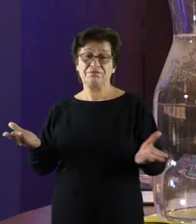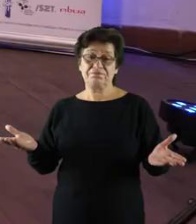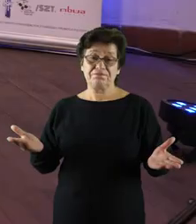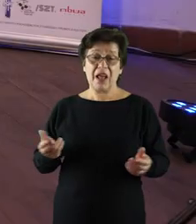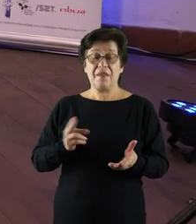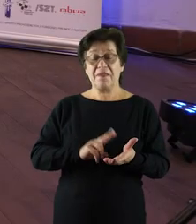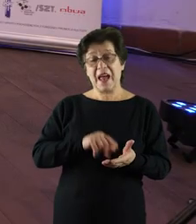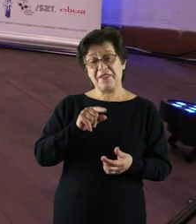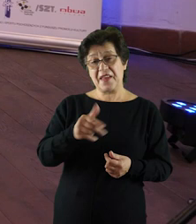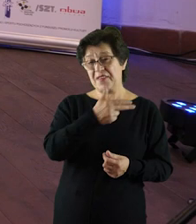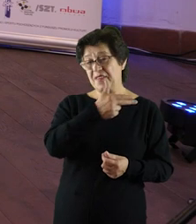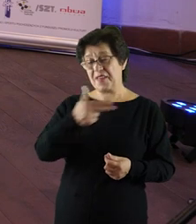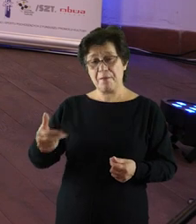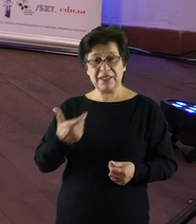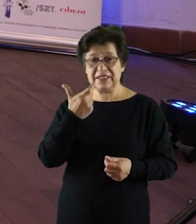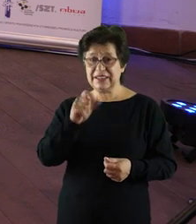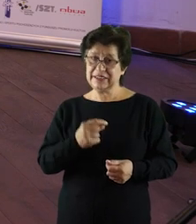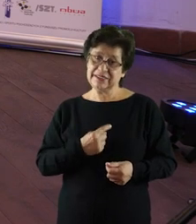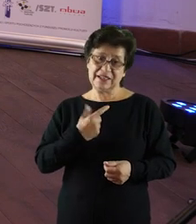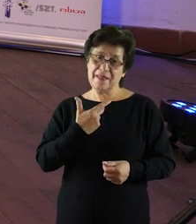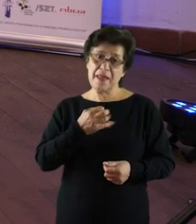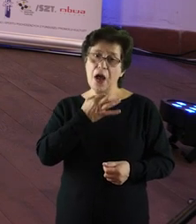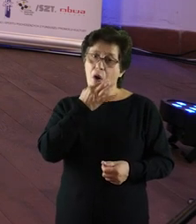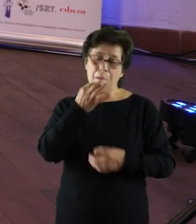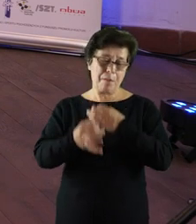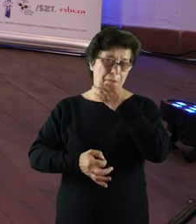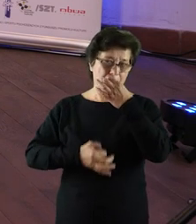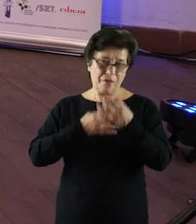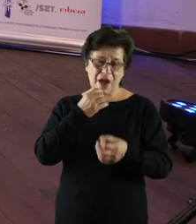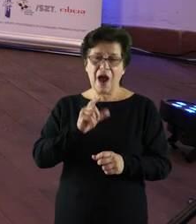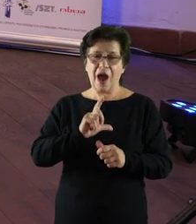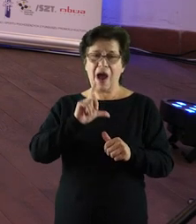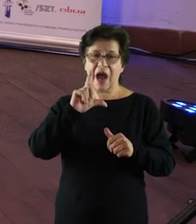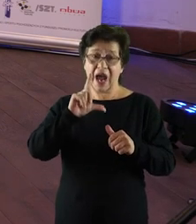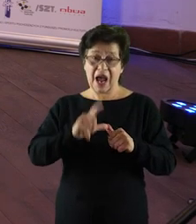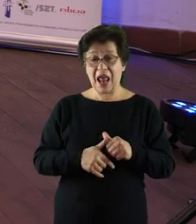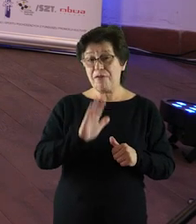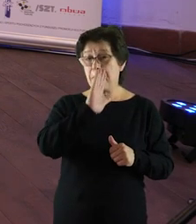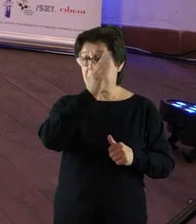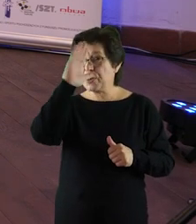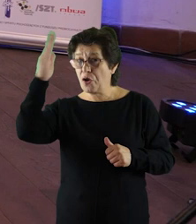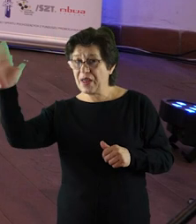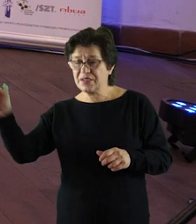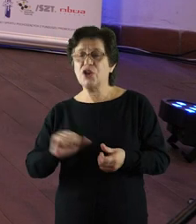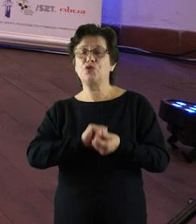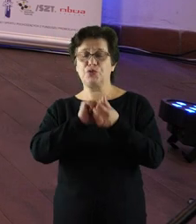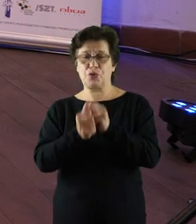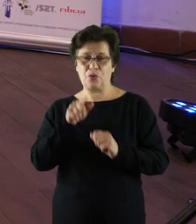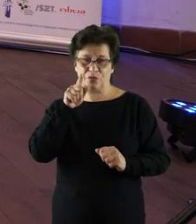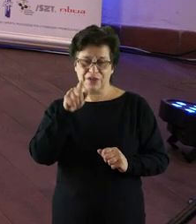temat nie powiem ani słowa, ale na pewno w bibliotece taką książkę możecie pożyczyć i poznać naszych